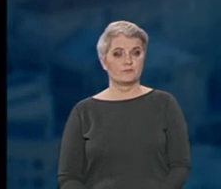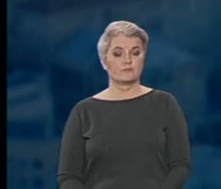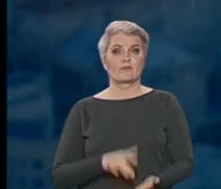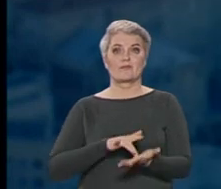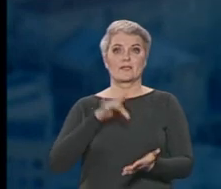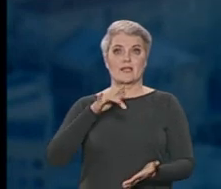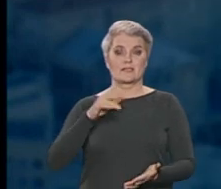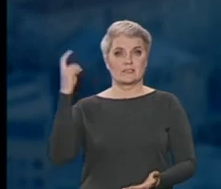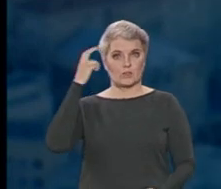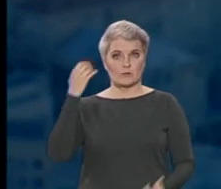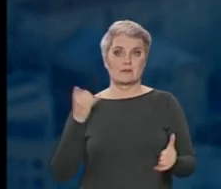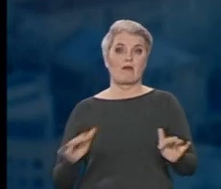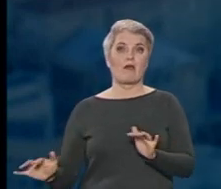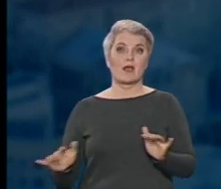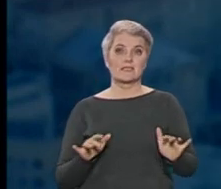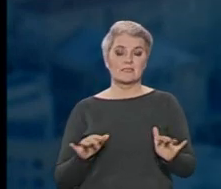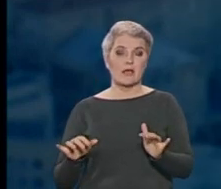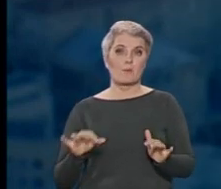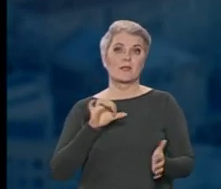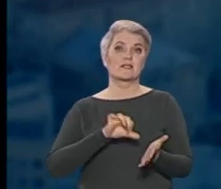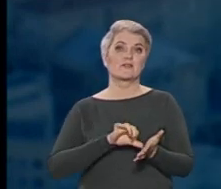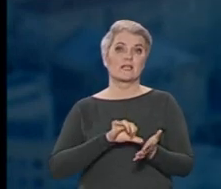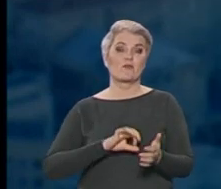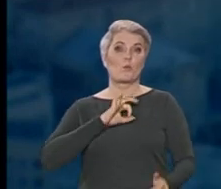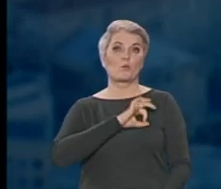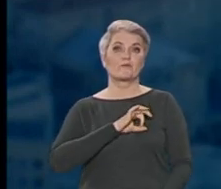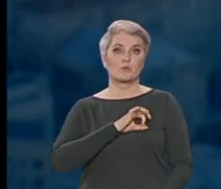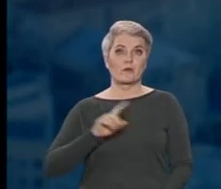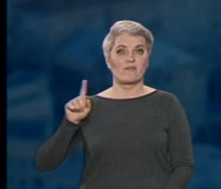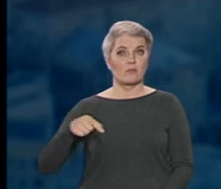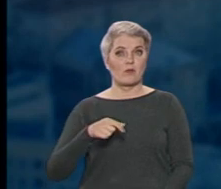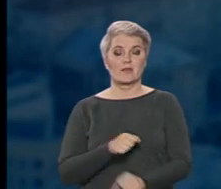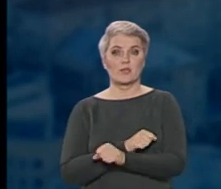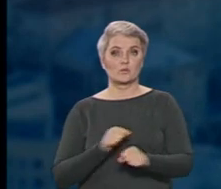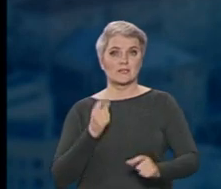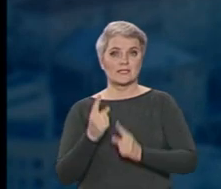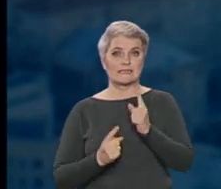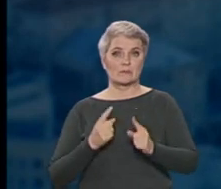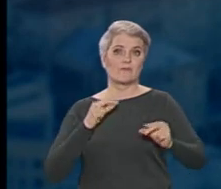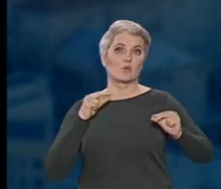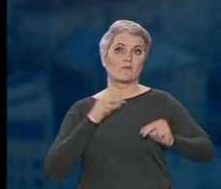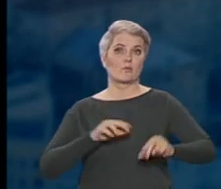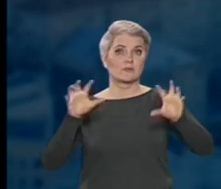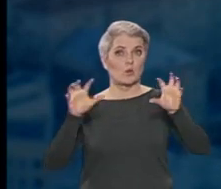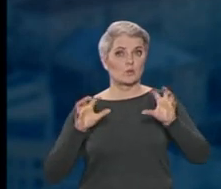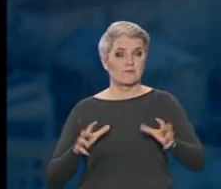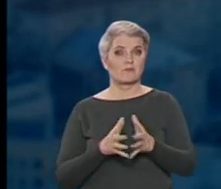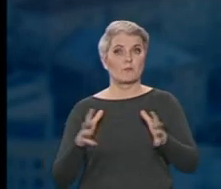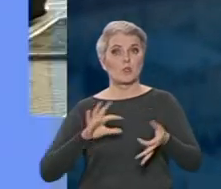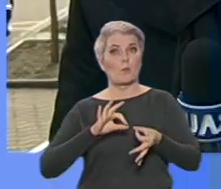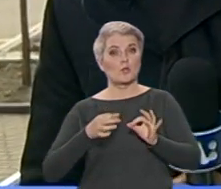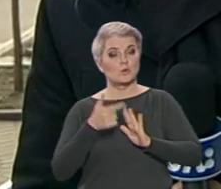У центрі столиці зараз акція представників профспілок вимагають не допустити зміну трудовому законодавстві. Більше подробиць дізнаємося в